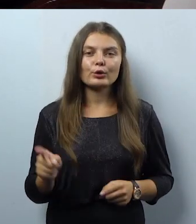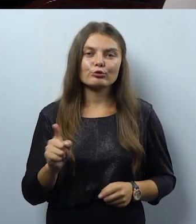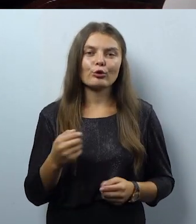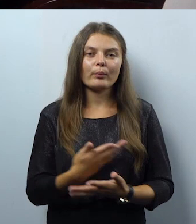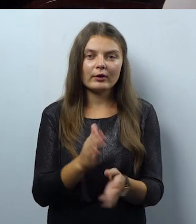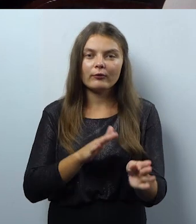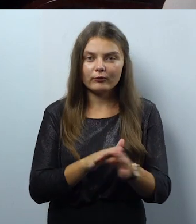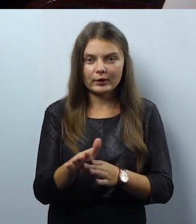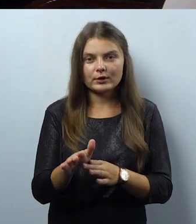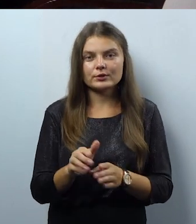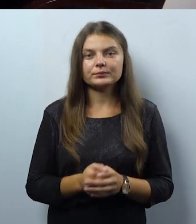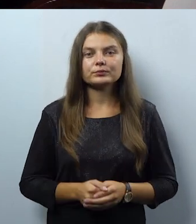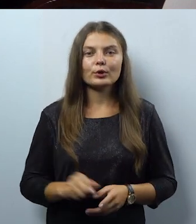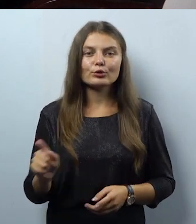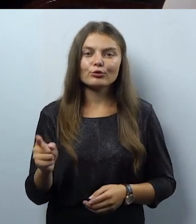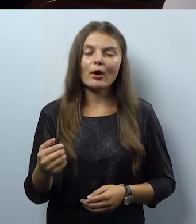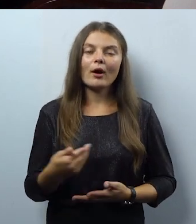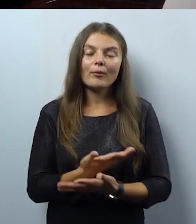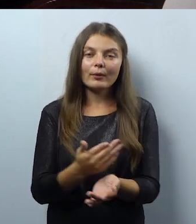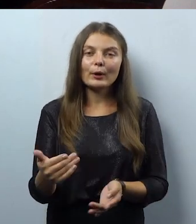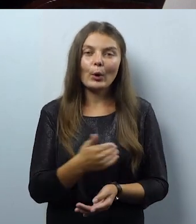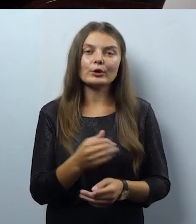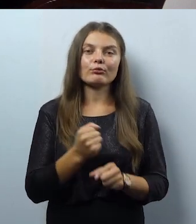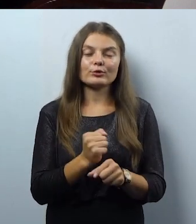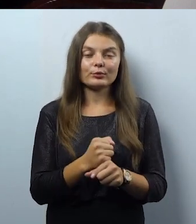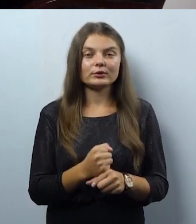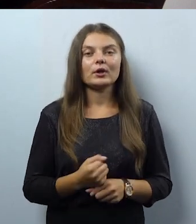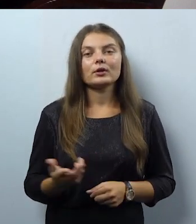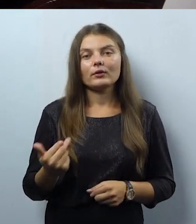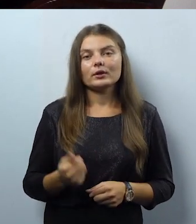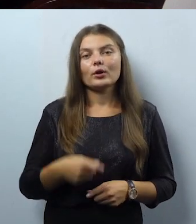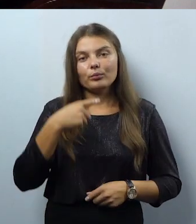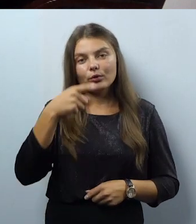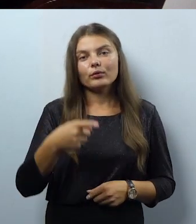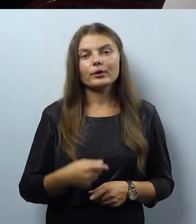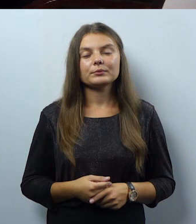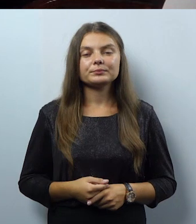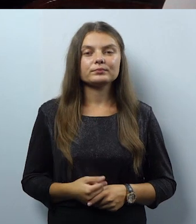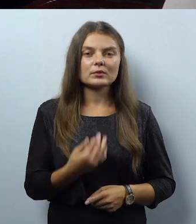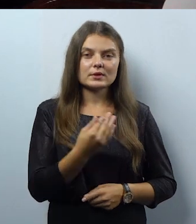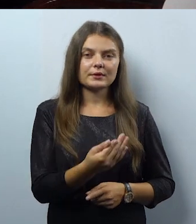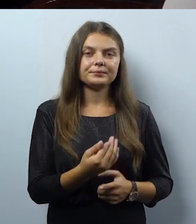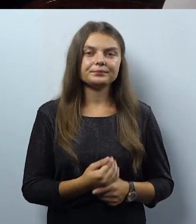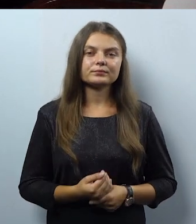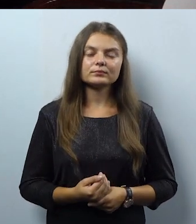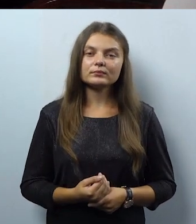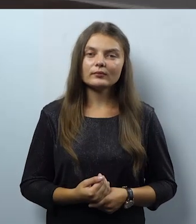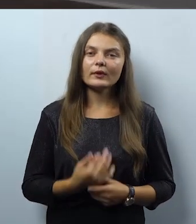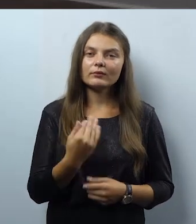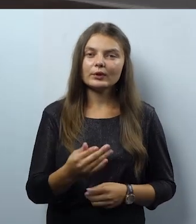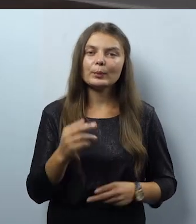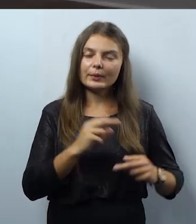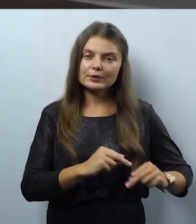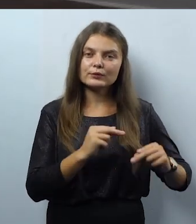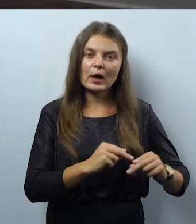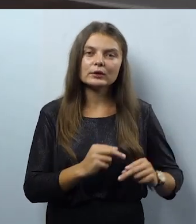не вийшло, і що ми хочемо зробити, давайте поговоримо, але, напевно, почнемо з пана Ігора. Ігор, я знаю, що ви працювали на